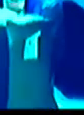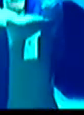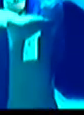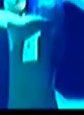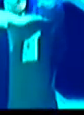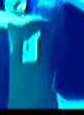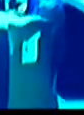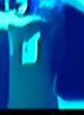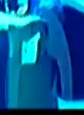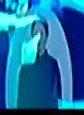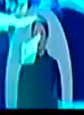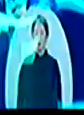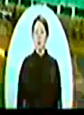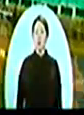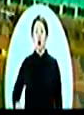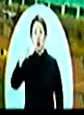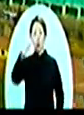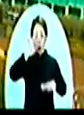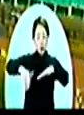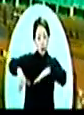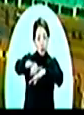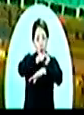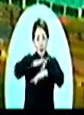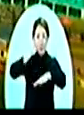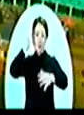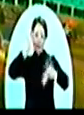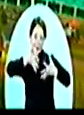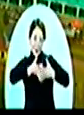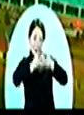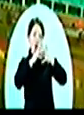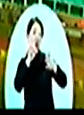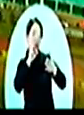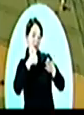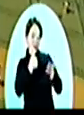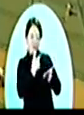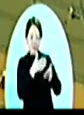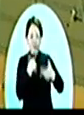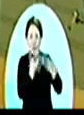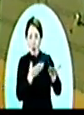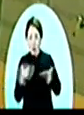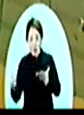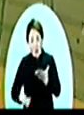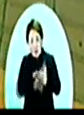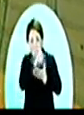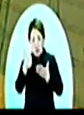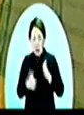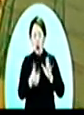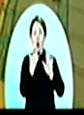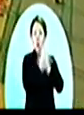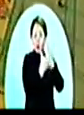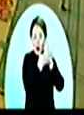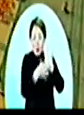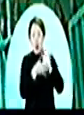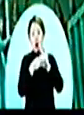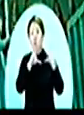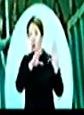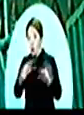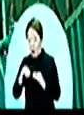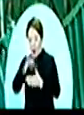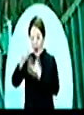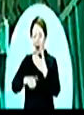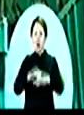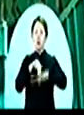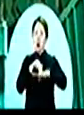Үндэсний үйлдвэрлэл Монгол Улсын стратегийн хүнсний нийлүүлэлтийн удирдлын хамаарлыг бууруулах, хангамжийг тогтворжуулах,